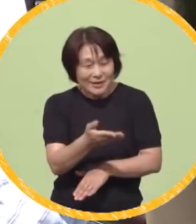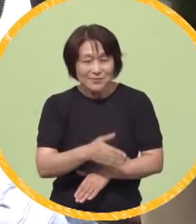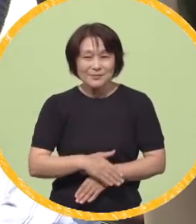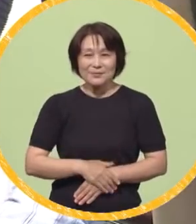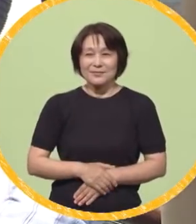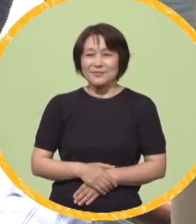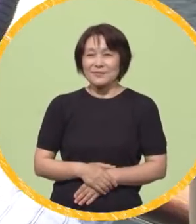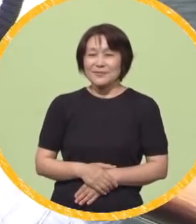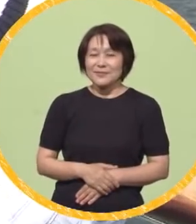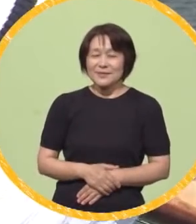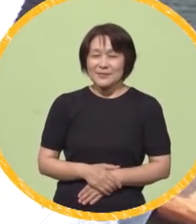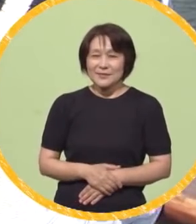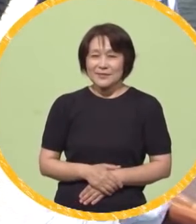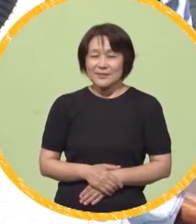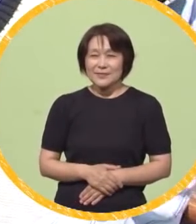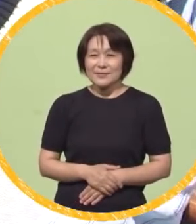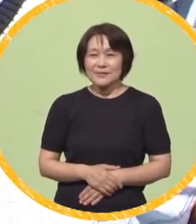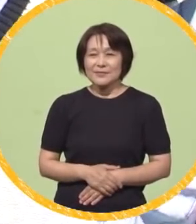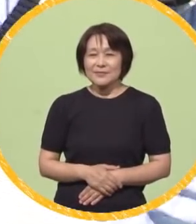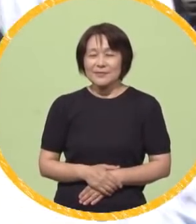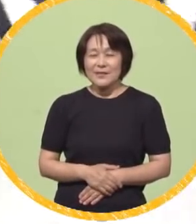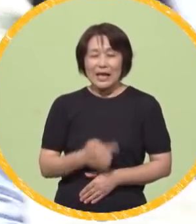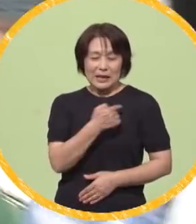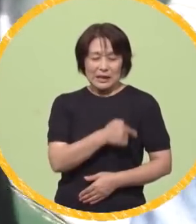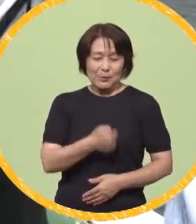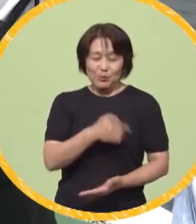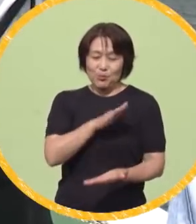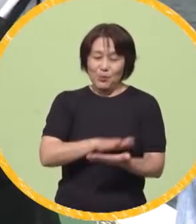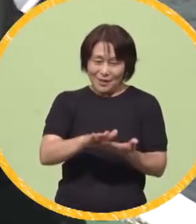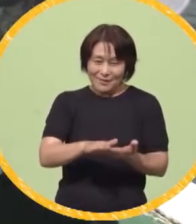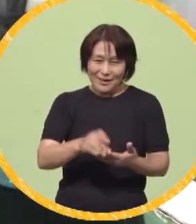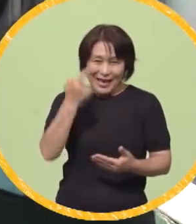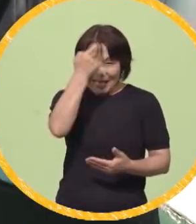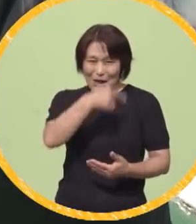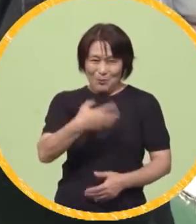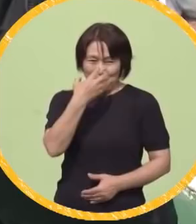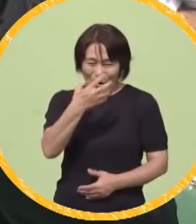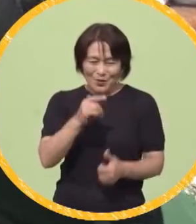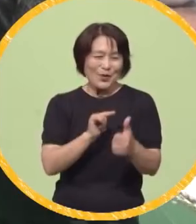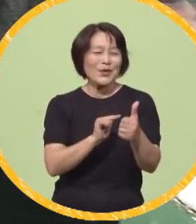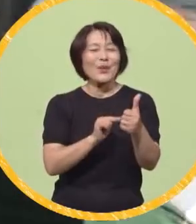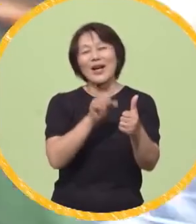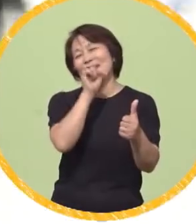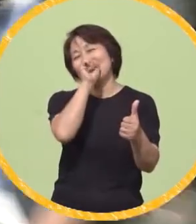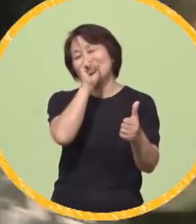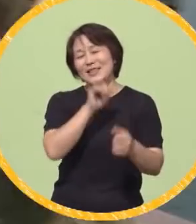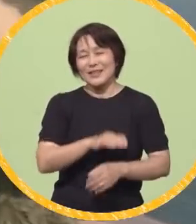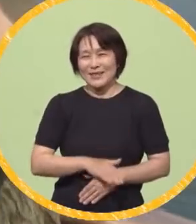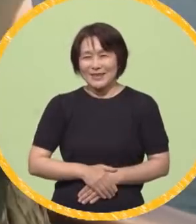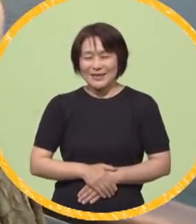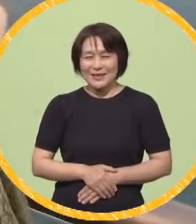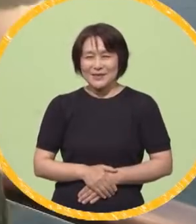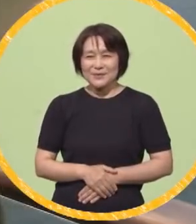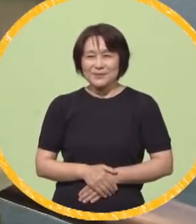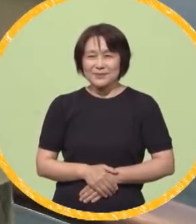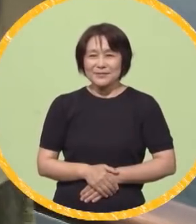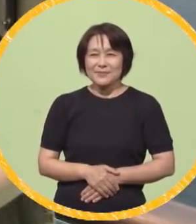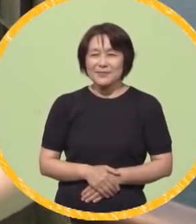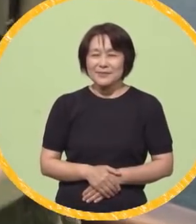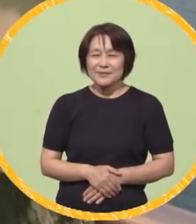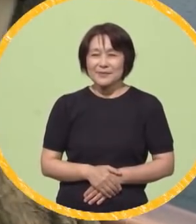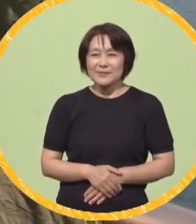タイプあ、さっぱりした顔のいい人がいい。 あ、イケメン好きですか、もしかして